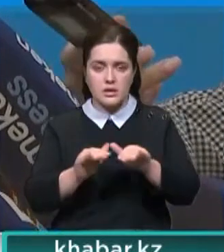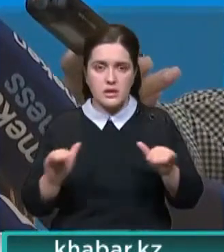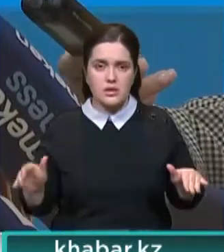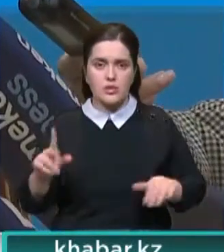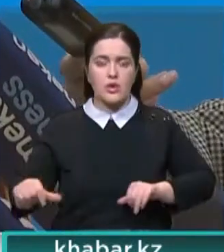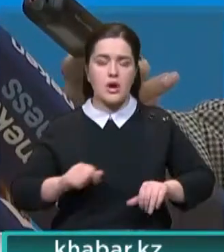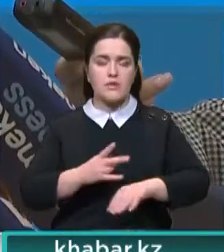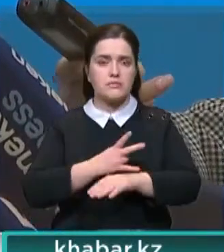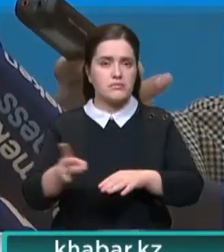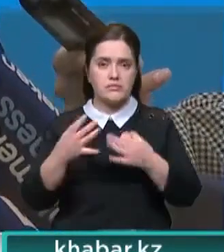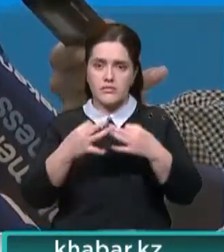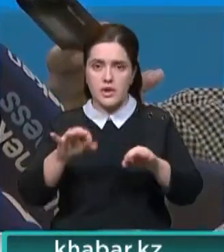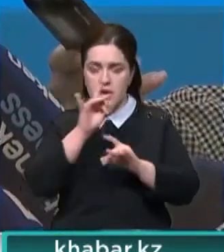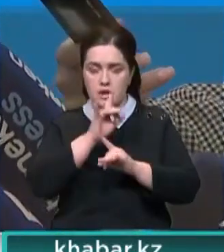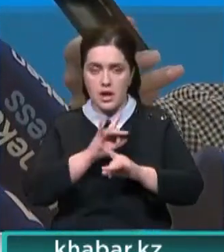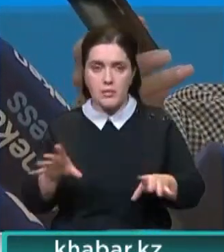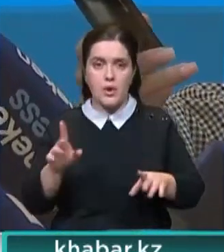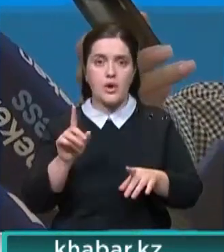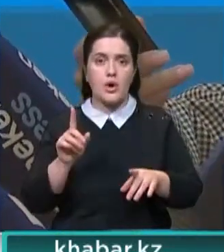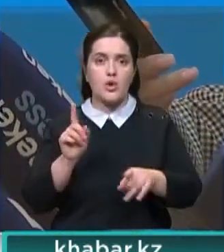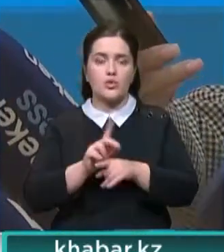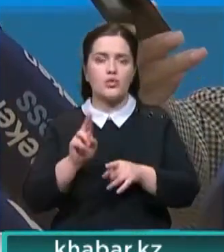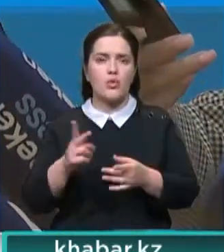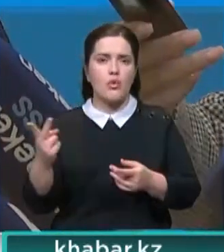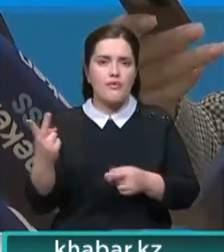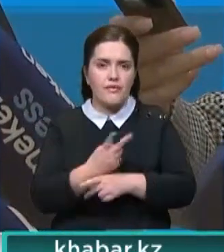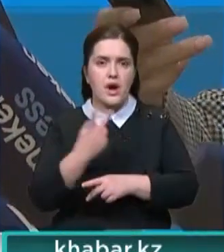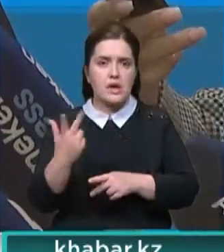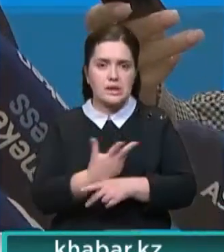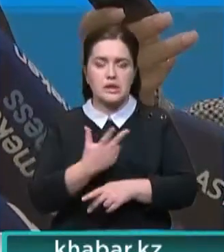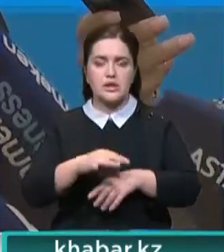экстремистские террористические преступления при особо рецидиве. Тяжкие, особо тяжкие преступления.